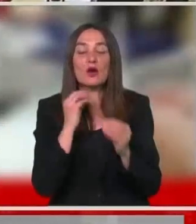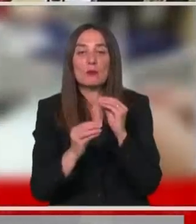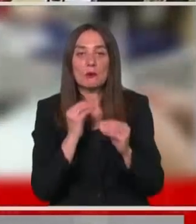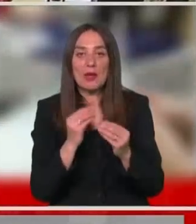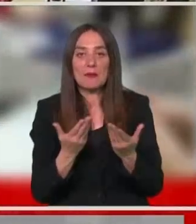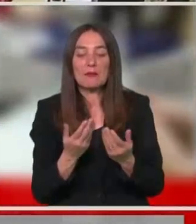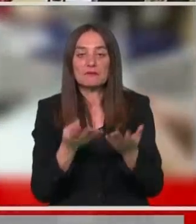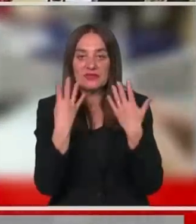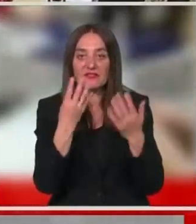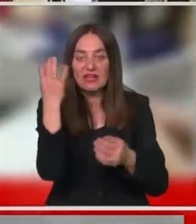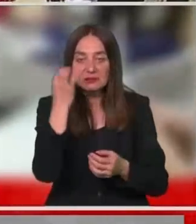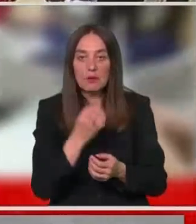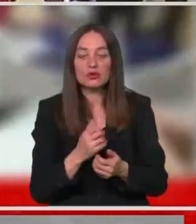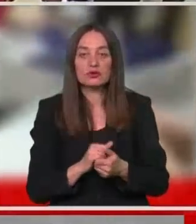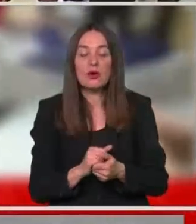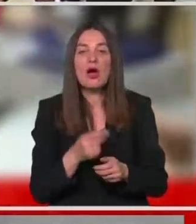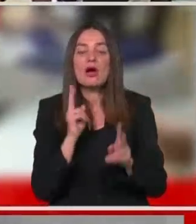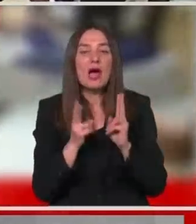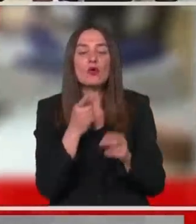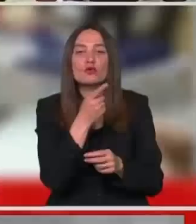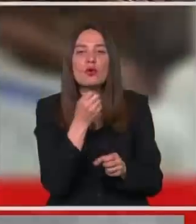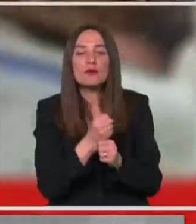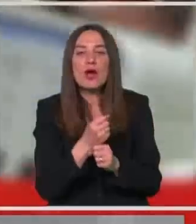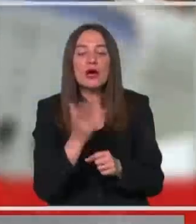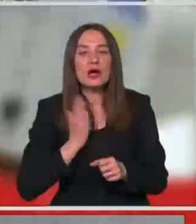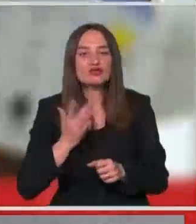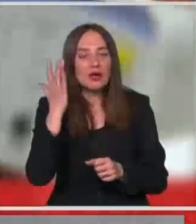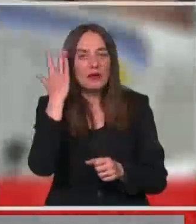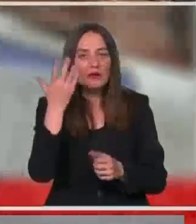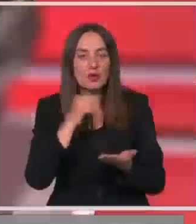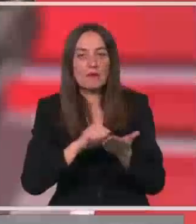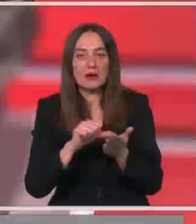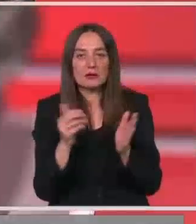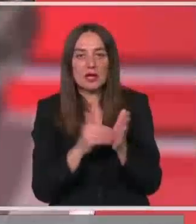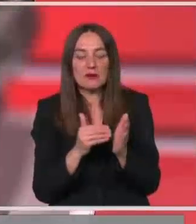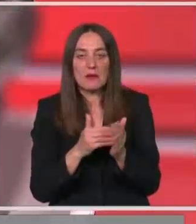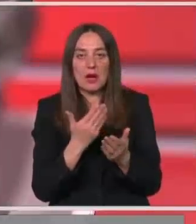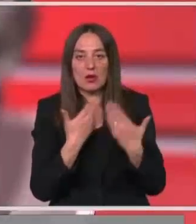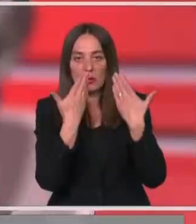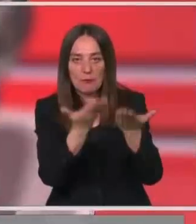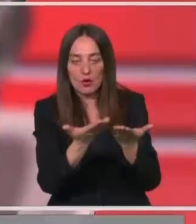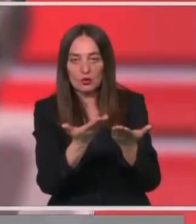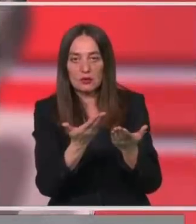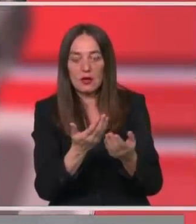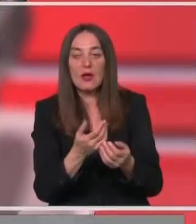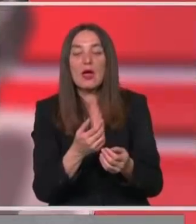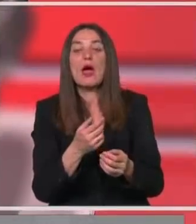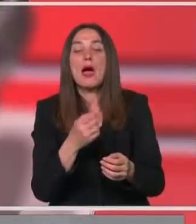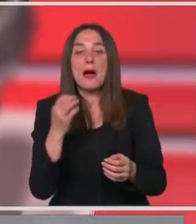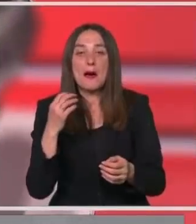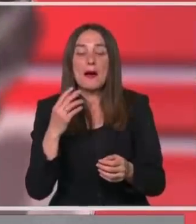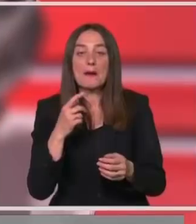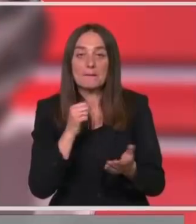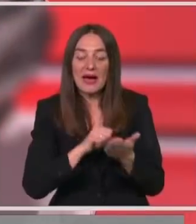problemima. Znači, 90%... A kako ide to funkcioniše, pošto to građani recimo ne znaju? Banke je trebalo da ponude, ili tako? Banke su